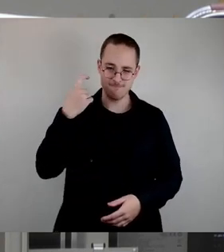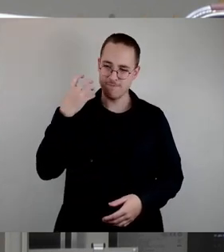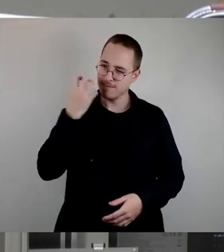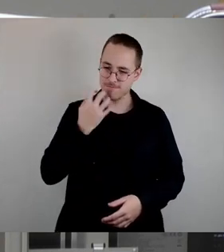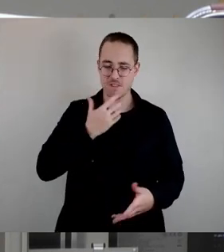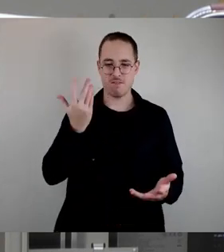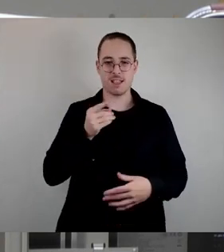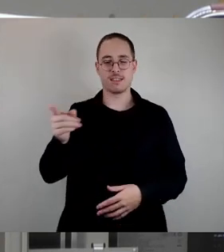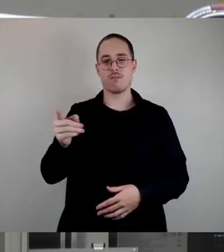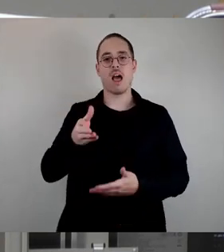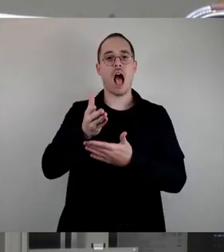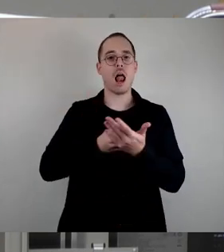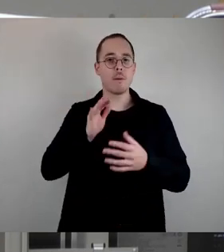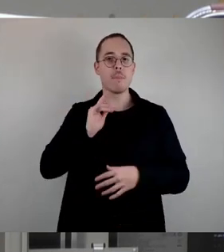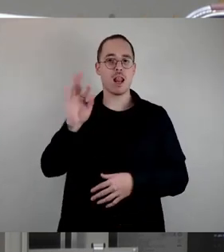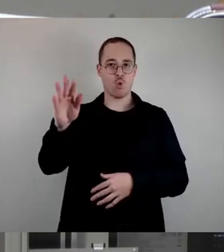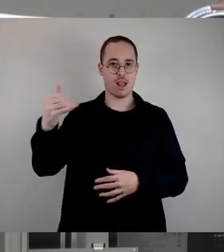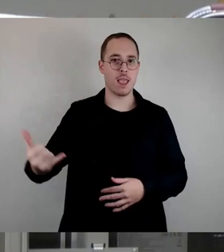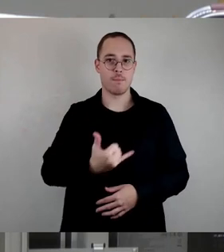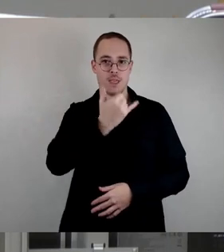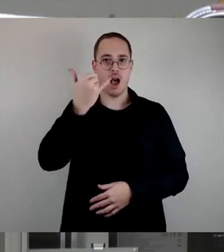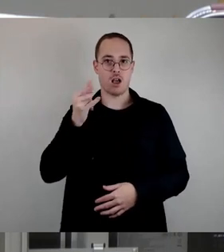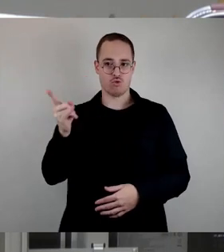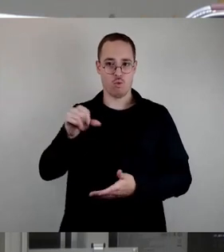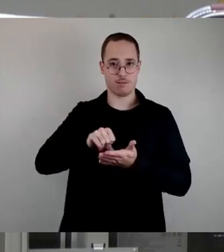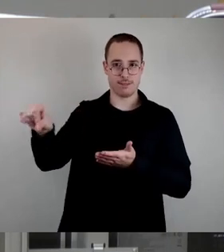hat erhebliche Probleme, das Ausbauprogramm,